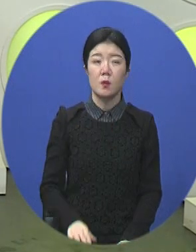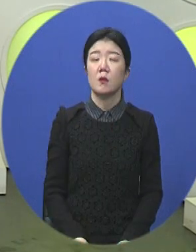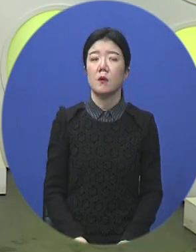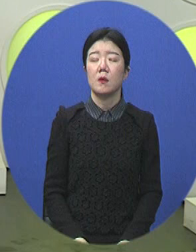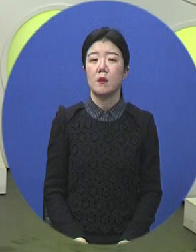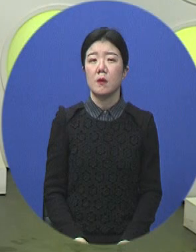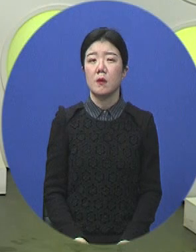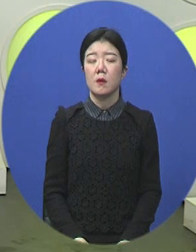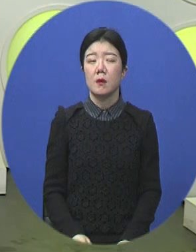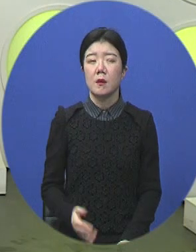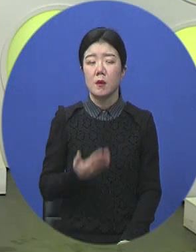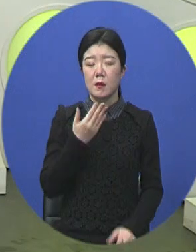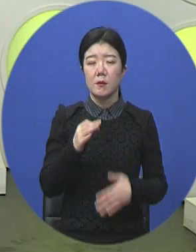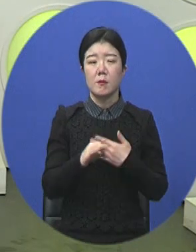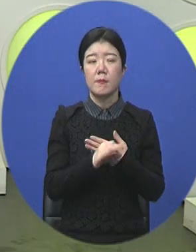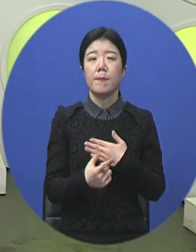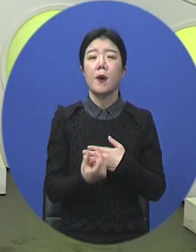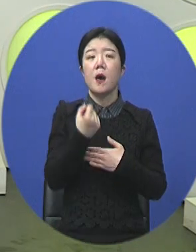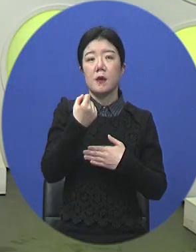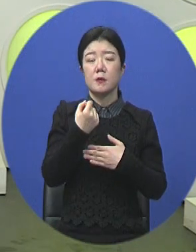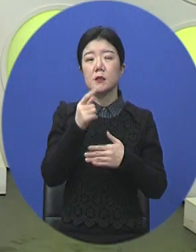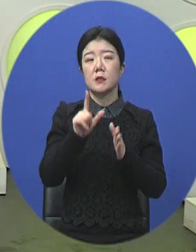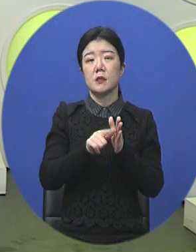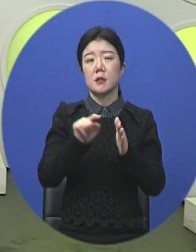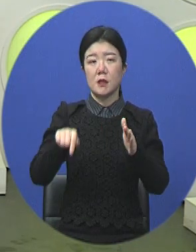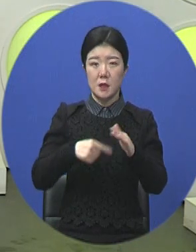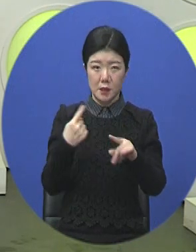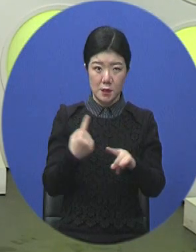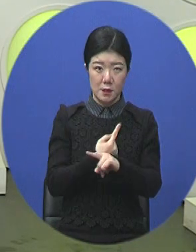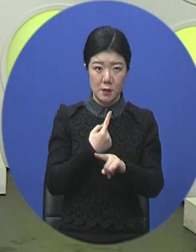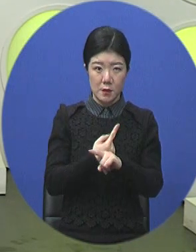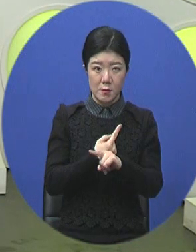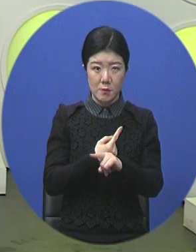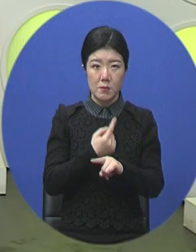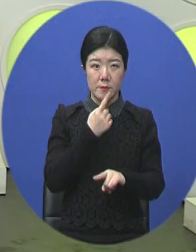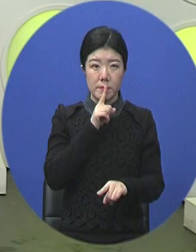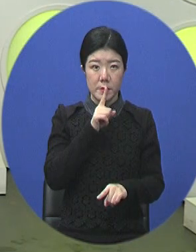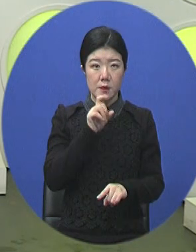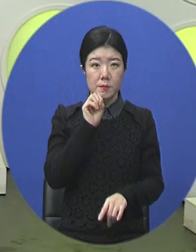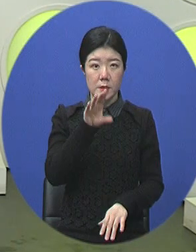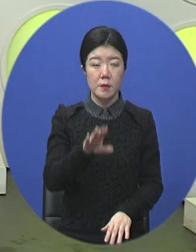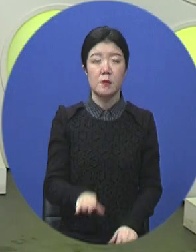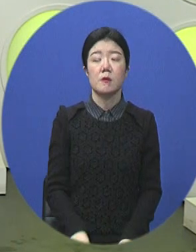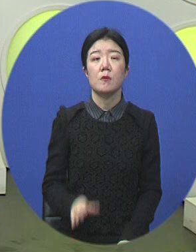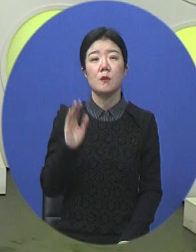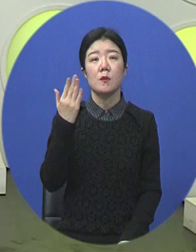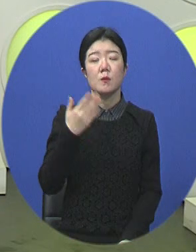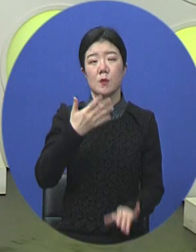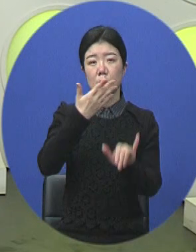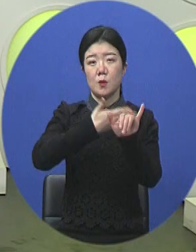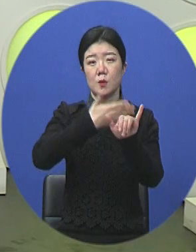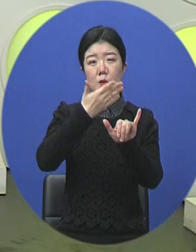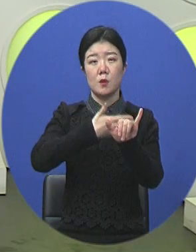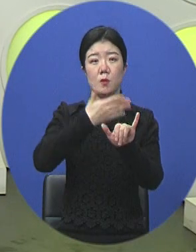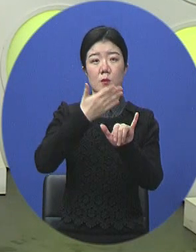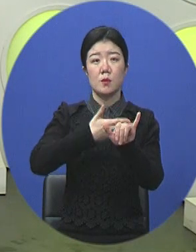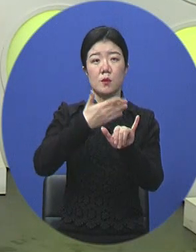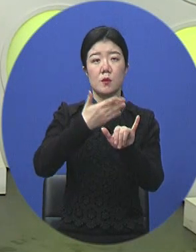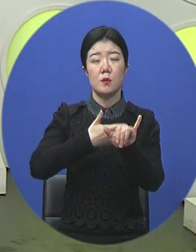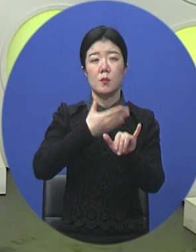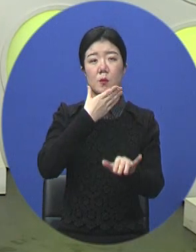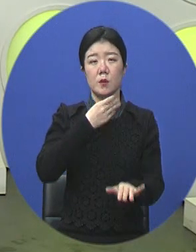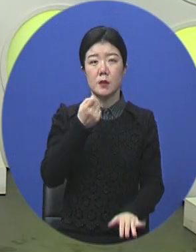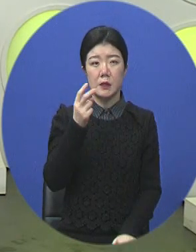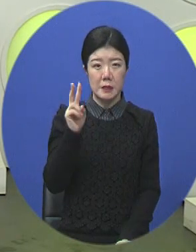신속한 시일 내에 좀 개선하도록 참고 말씀드리겠습니다. 그리고 지금 요즘에 저희가 유튜브 복지TV